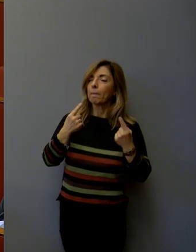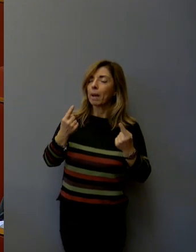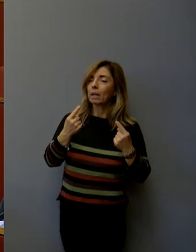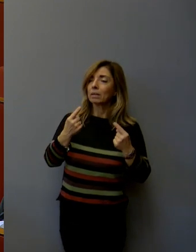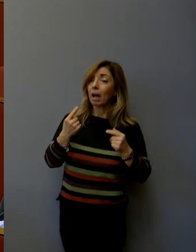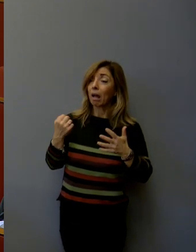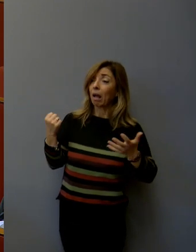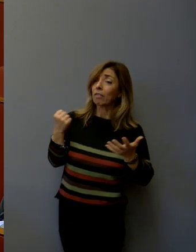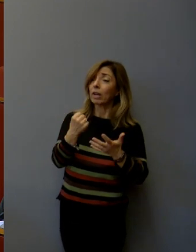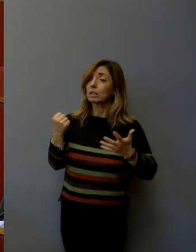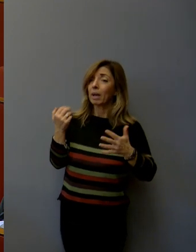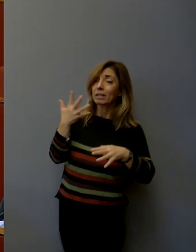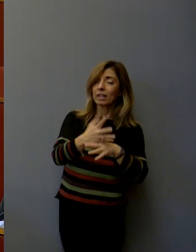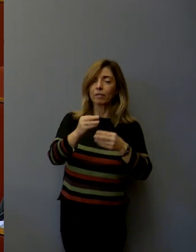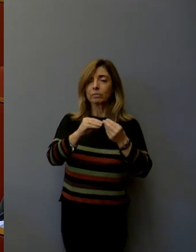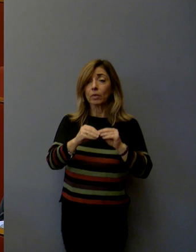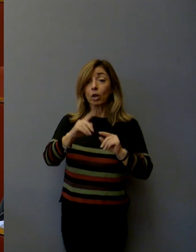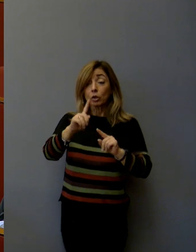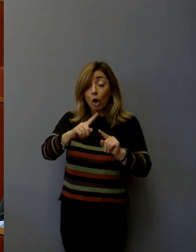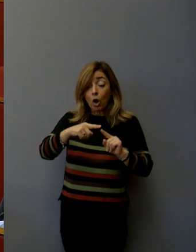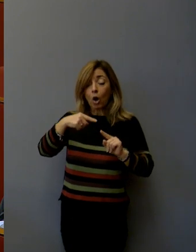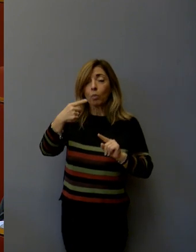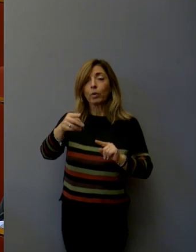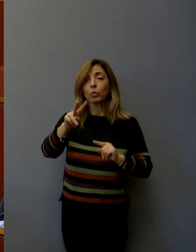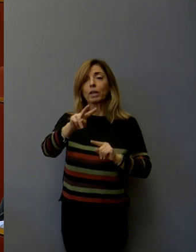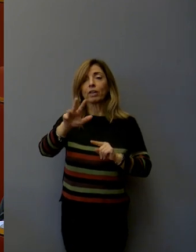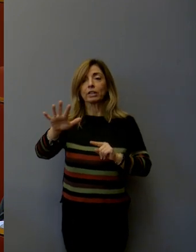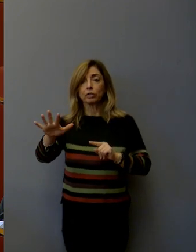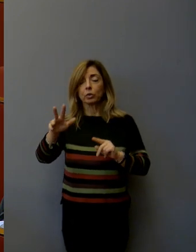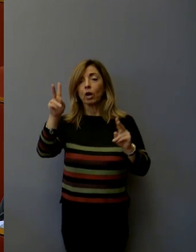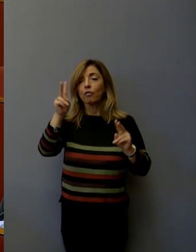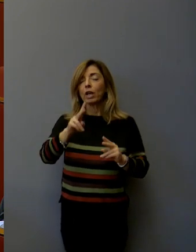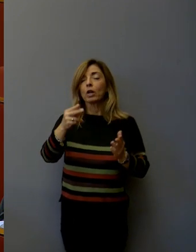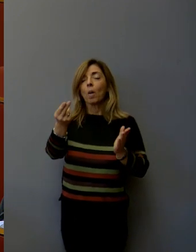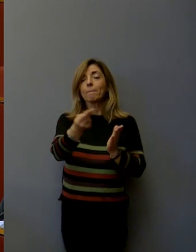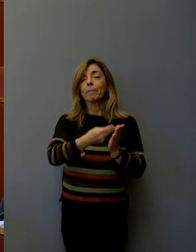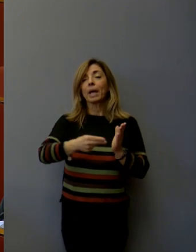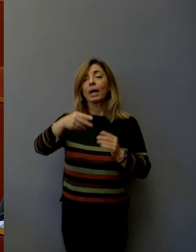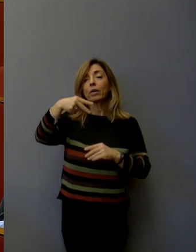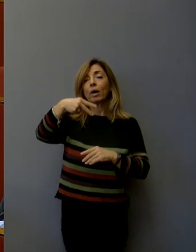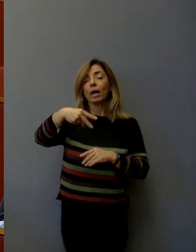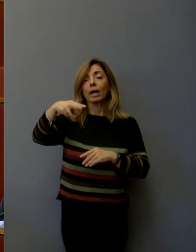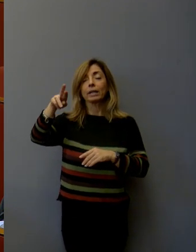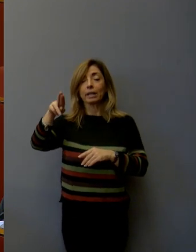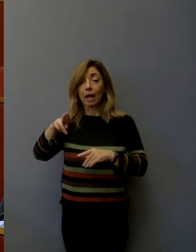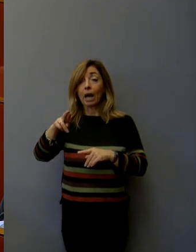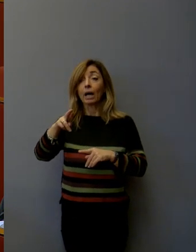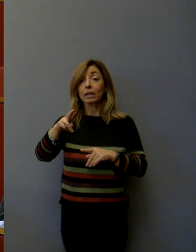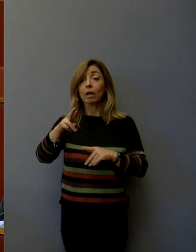una delle linee intervento delle linee di intervento del Piano RR era proprio quella addirittura della